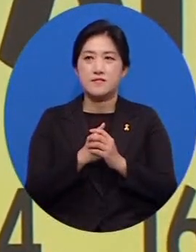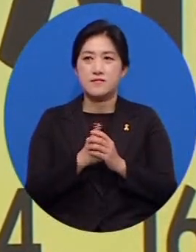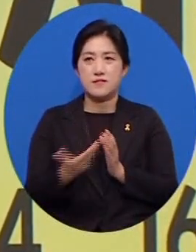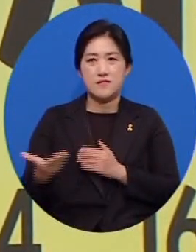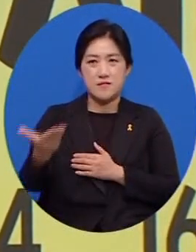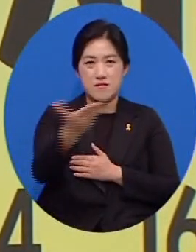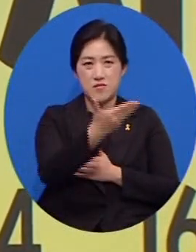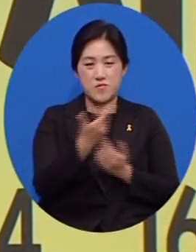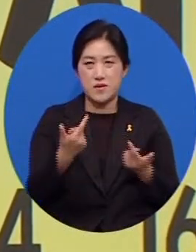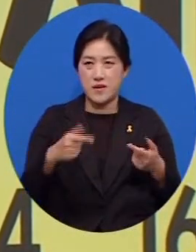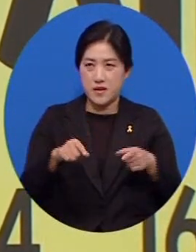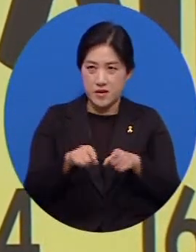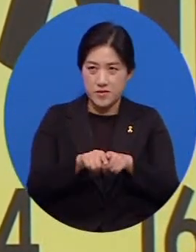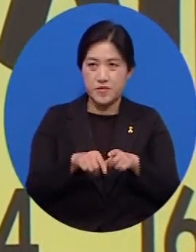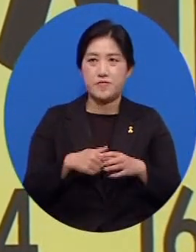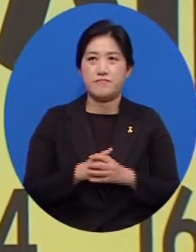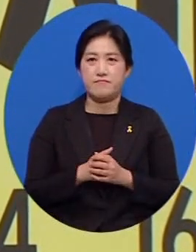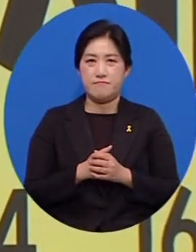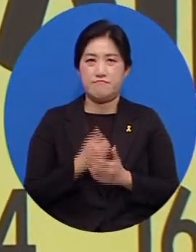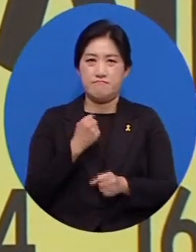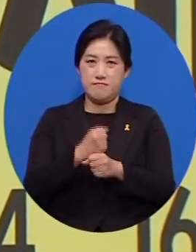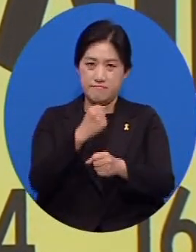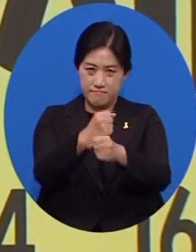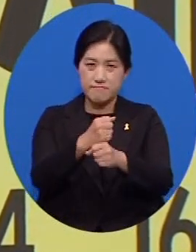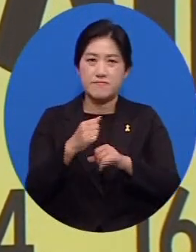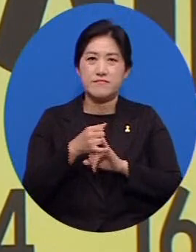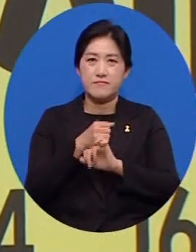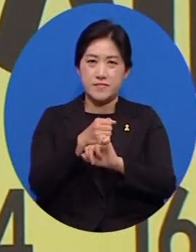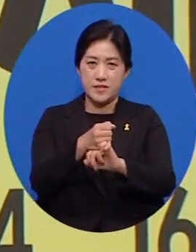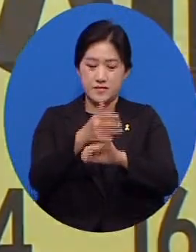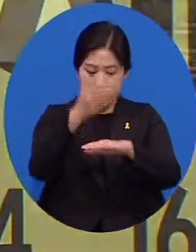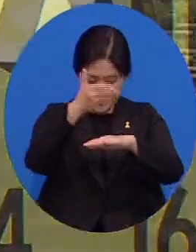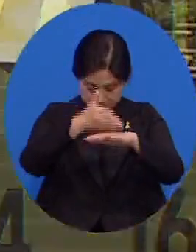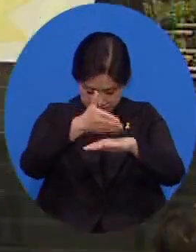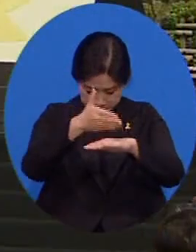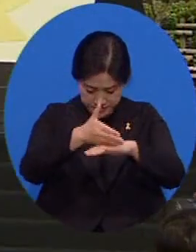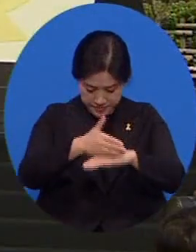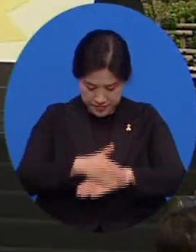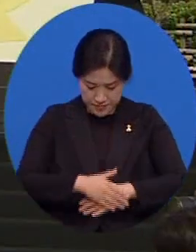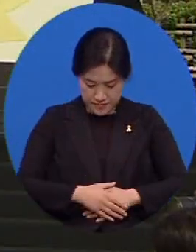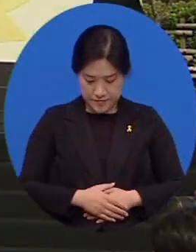여러분과 함께 만들어 가겠습니다. 고맙습니다.